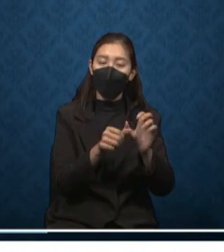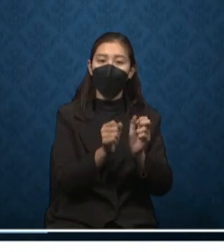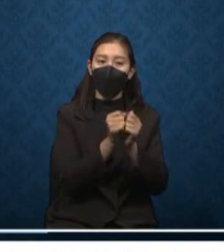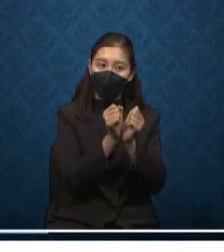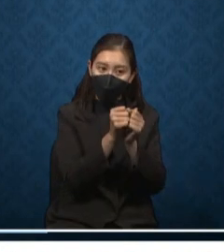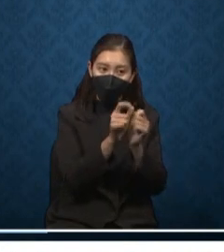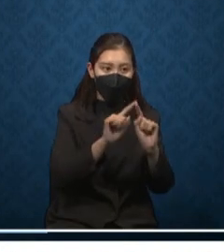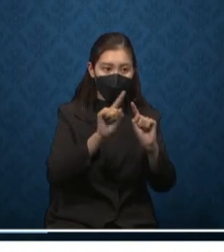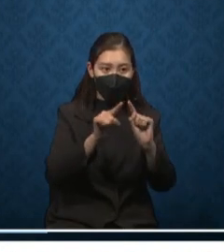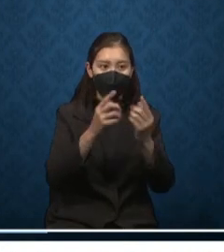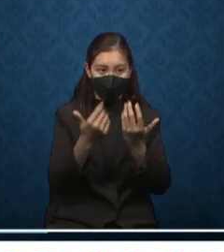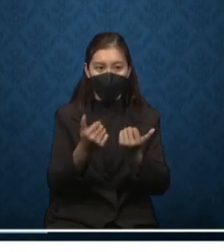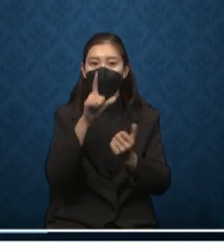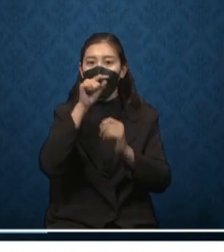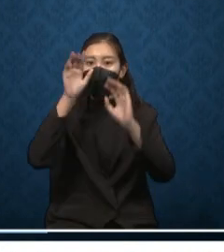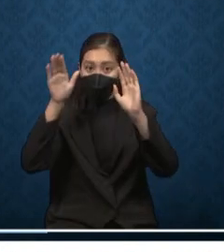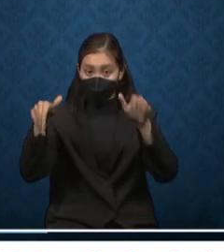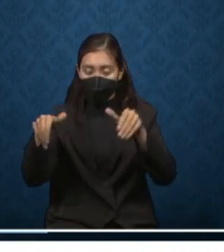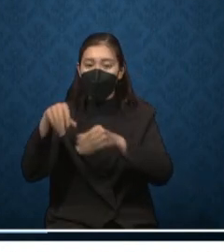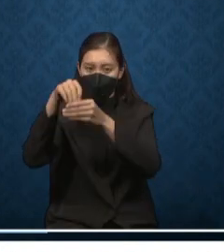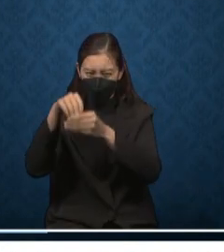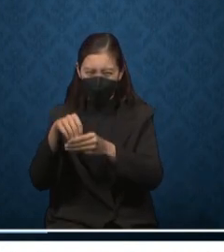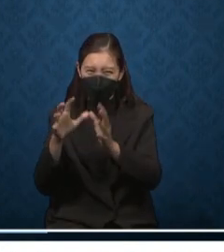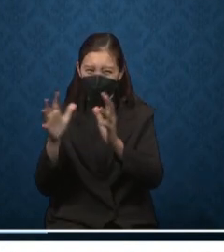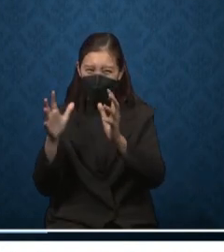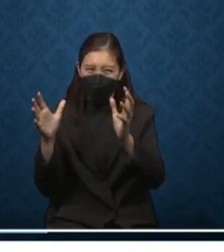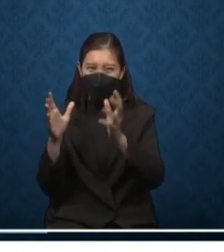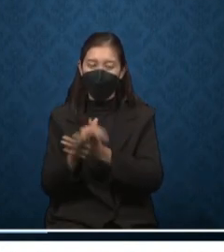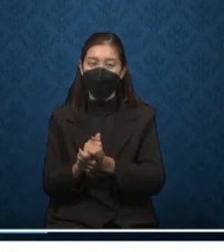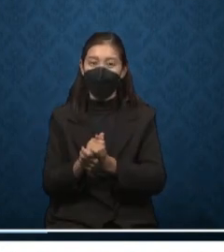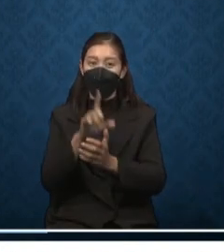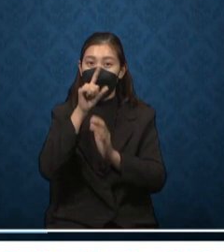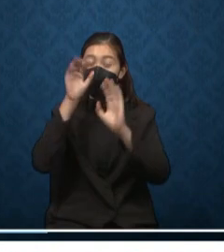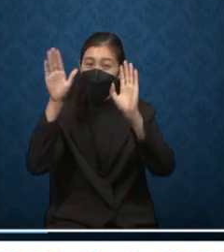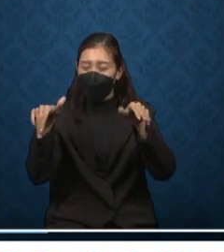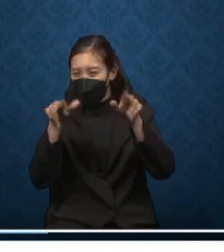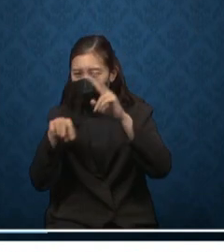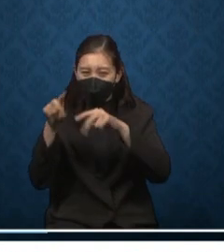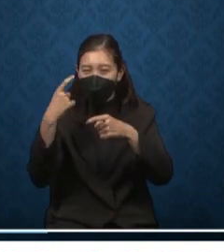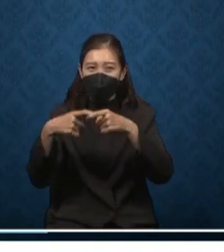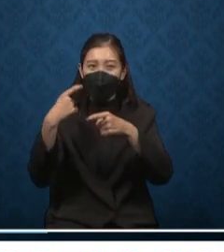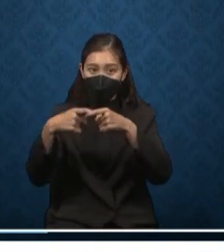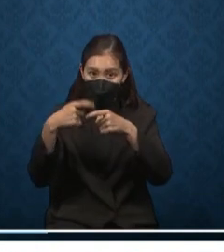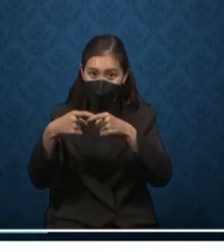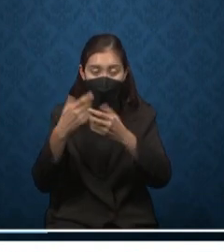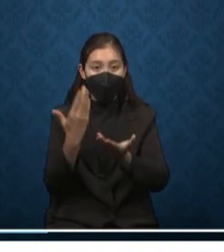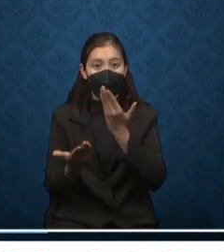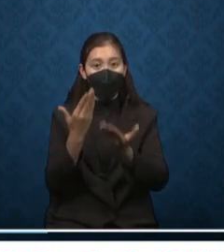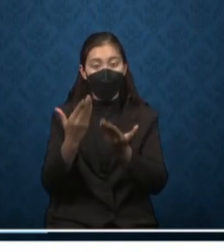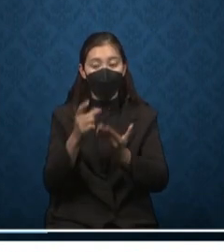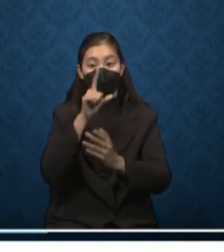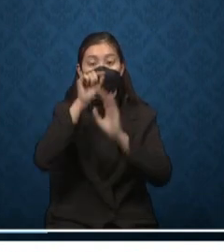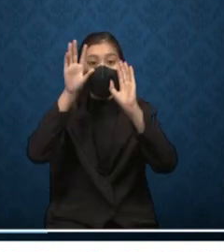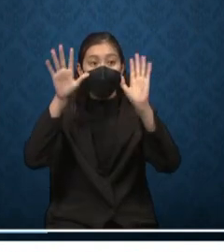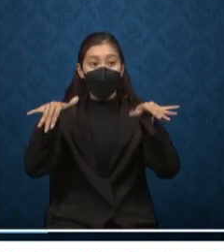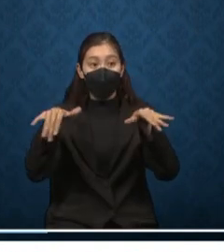ศัยของสัตว์ปีกแล้วสัตว์ปีกมีตั้งแต่สัตว์เฉพาะถิ่นที่หายากรวมไปถึงนกอพยพที่ต้องเดินทางทุก